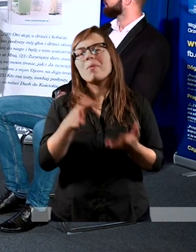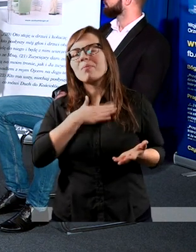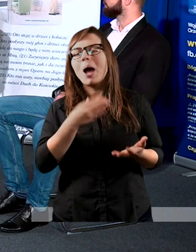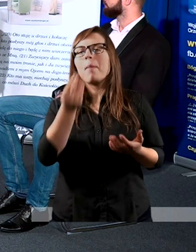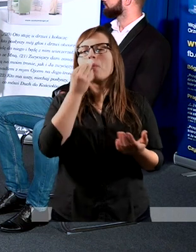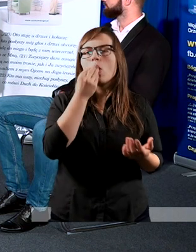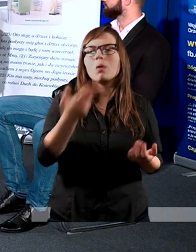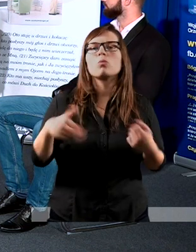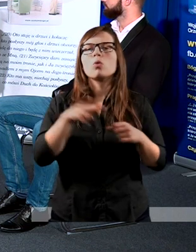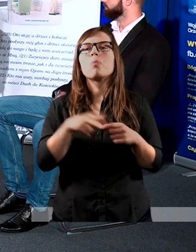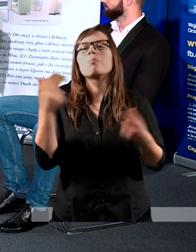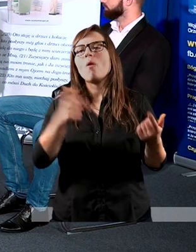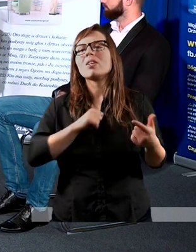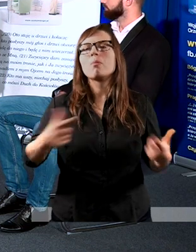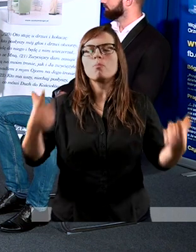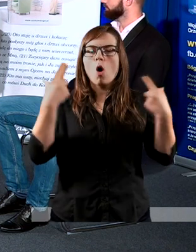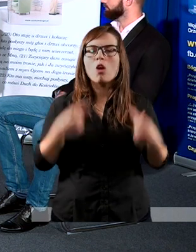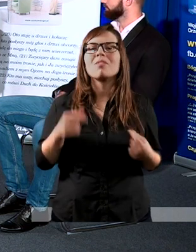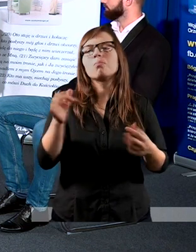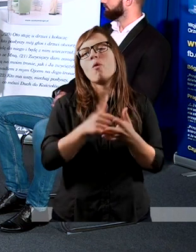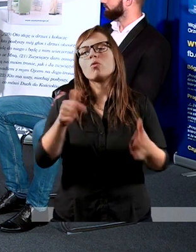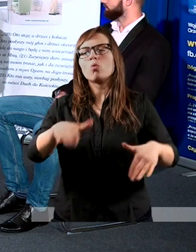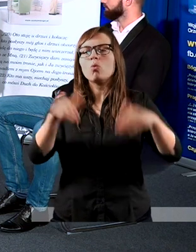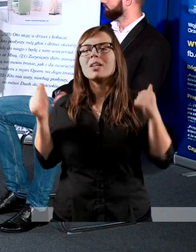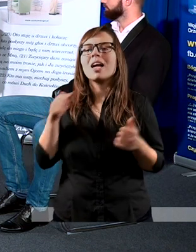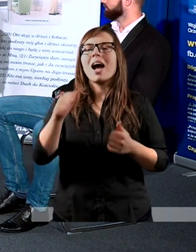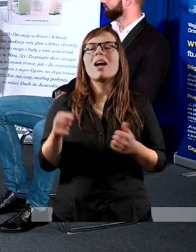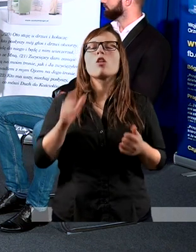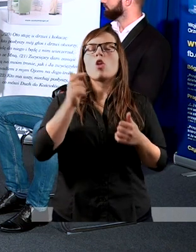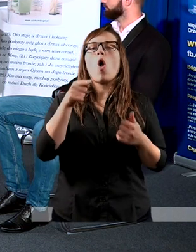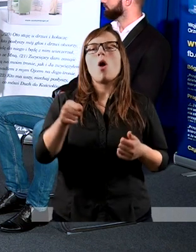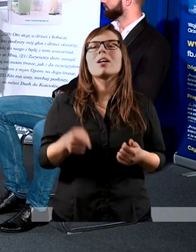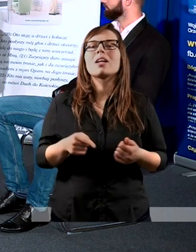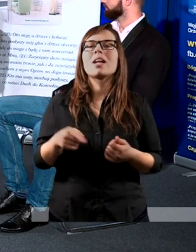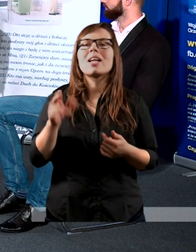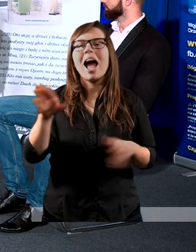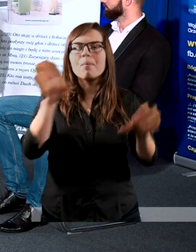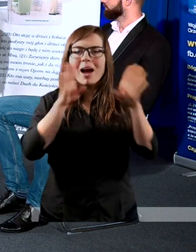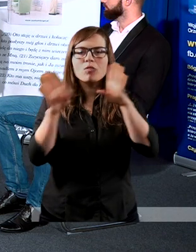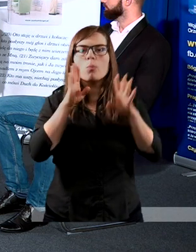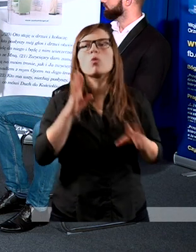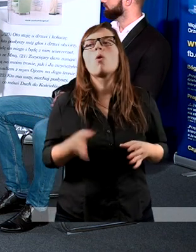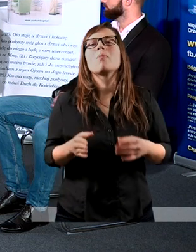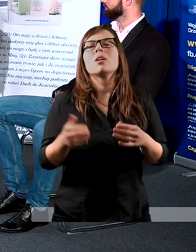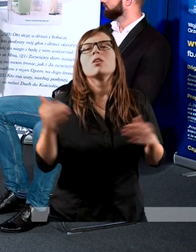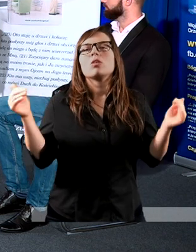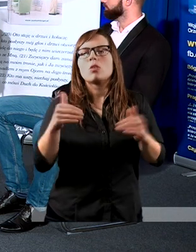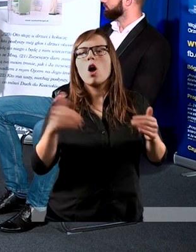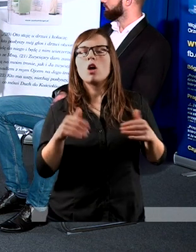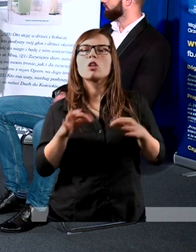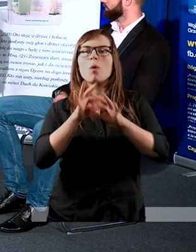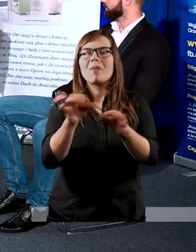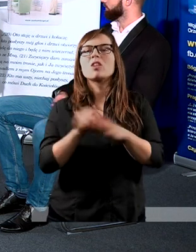pokarmy, które powinniśmy spożywać, których powinniśmy unikać, są i one najprawdopodobniej może